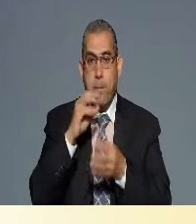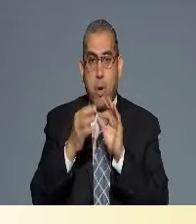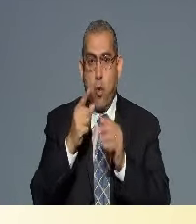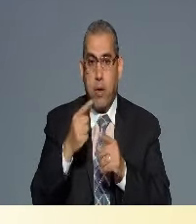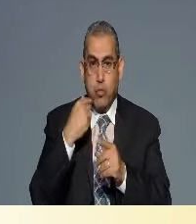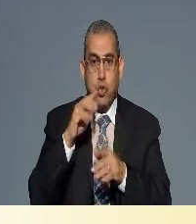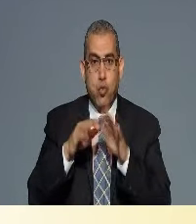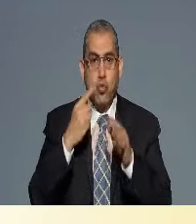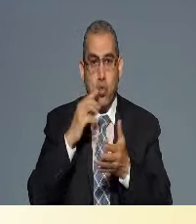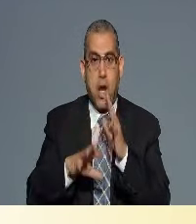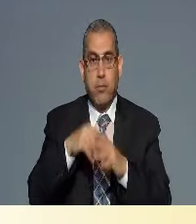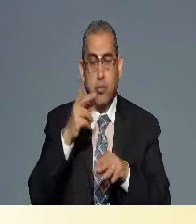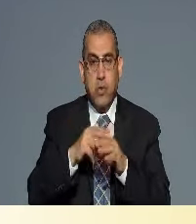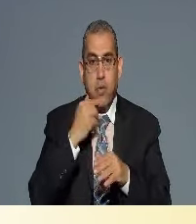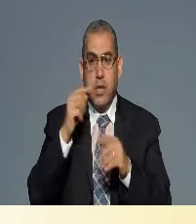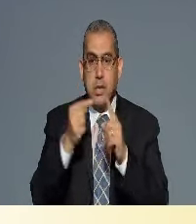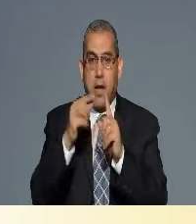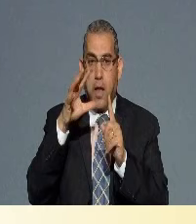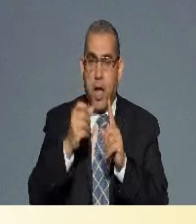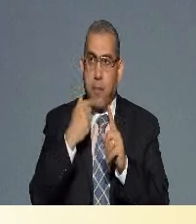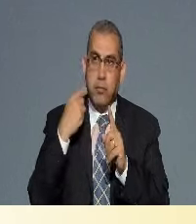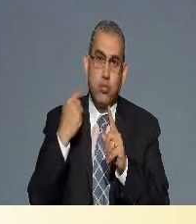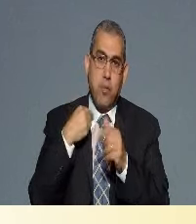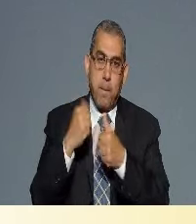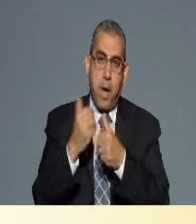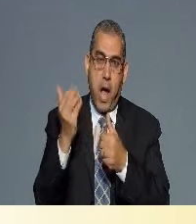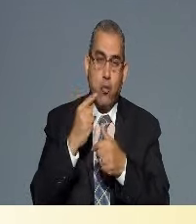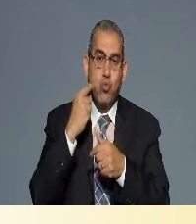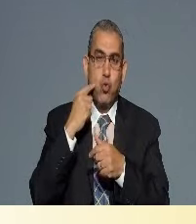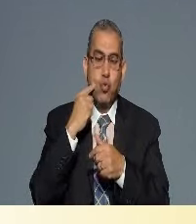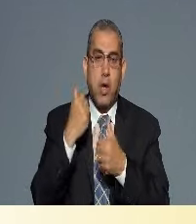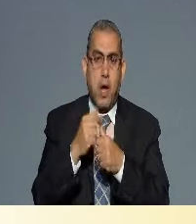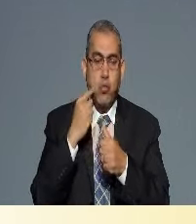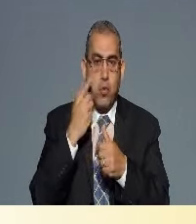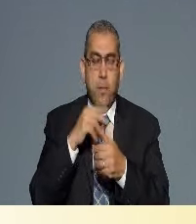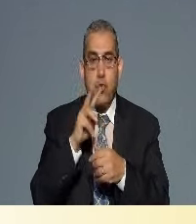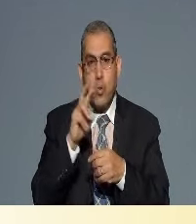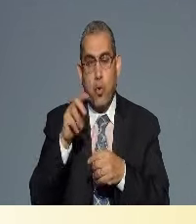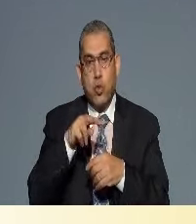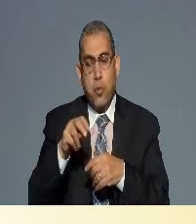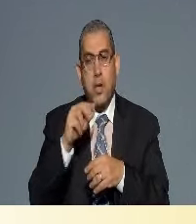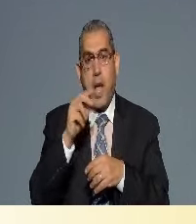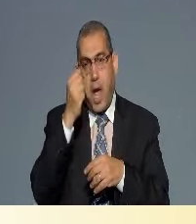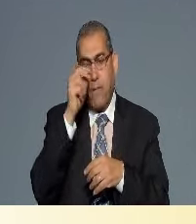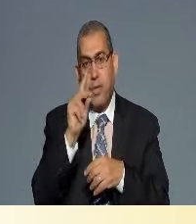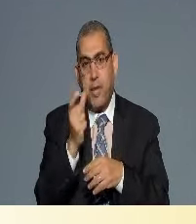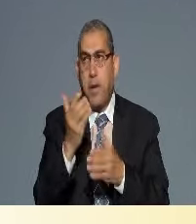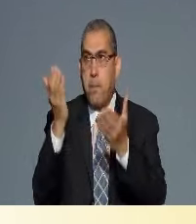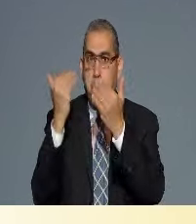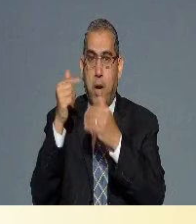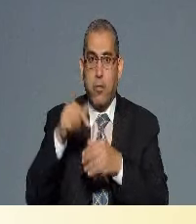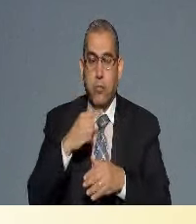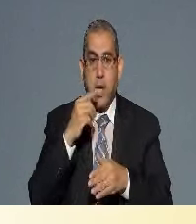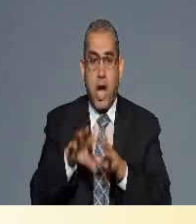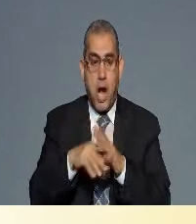إنتاج سنوي، عندنا عجز سيادتك فيه يعني دائما في السكر تقريبا من 700 ل 800 ألف طن بنستوردهم من الخارج، الجهاز كان